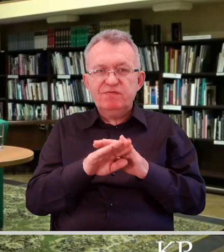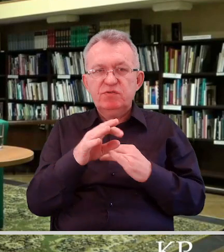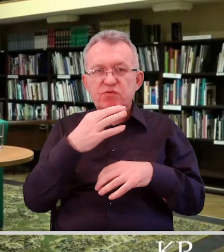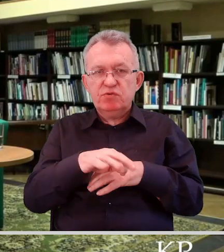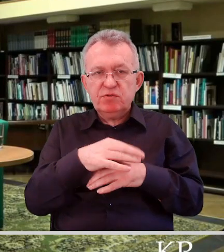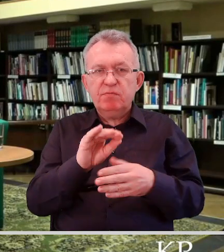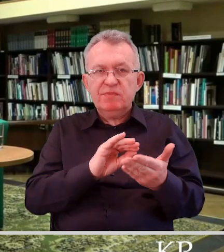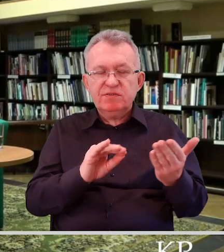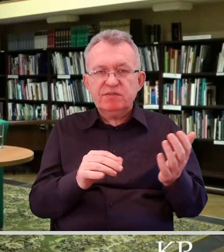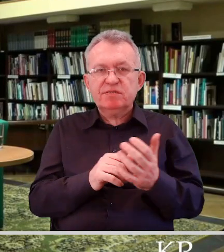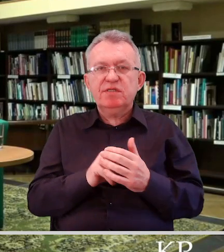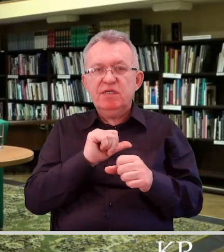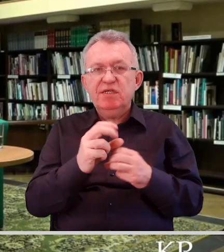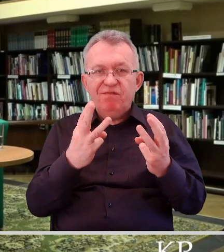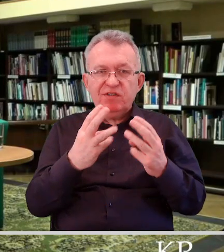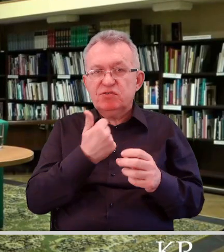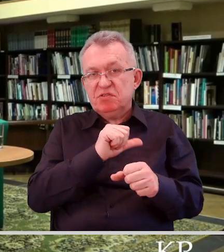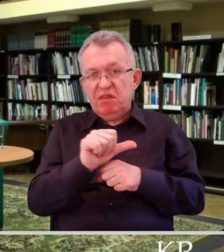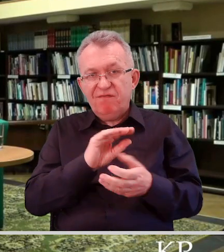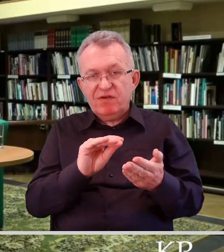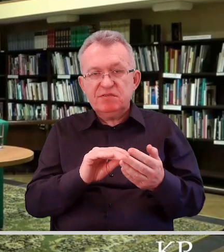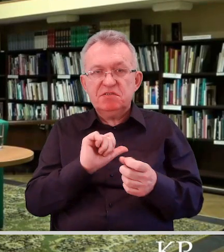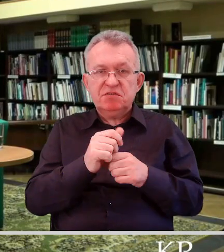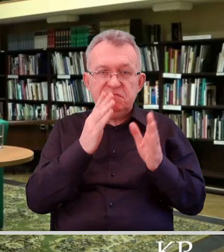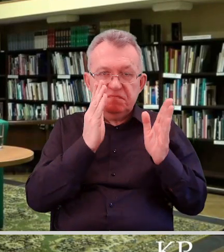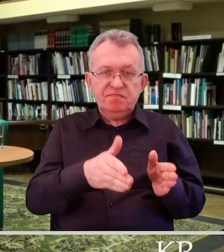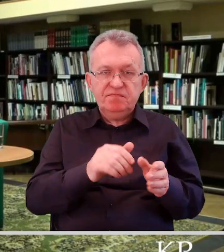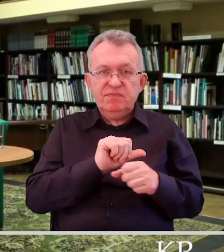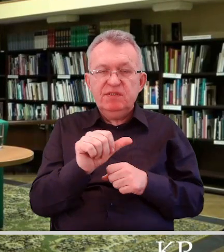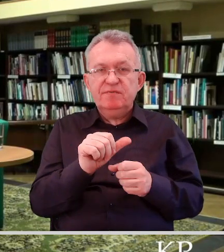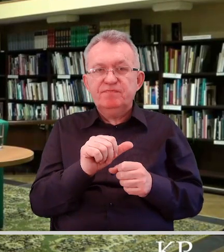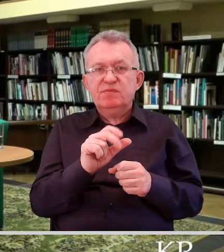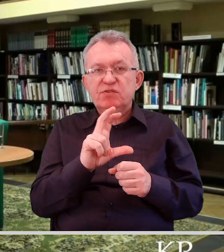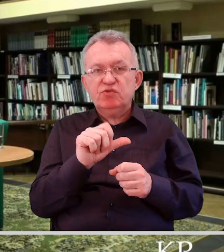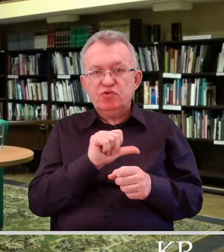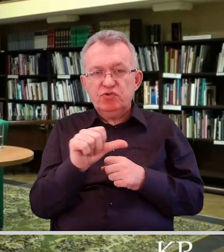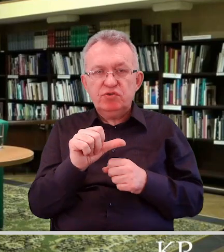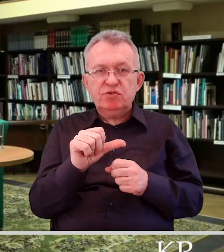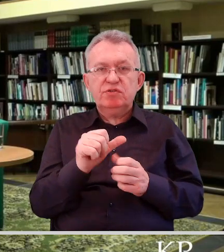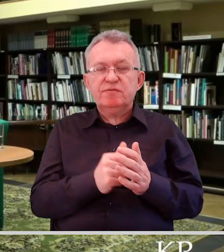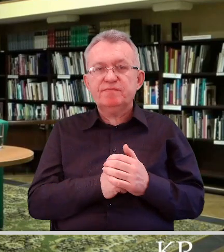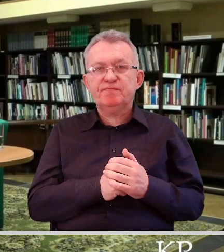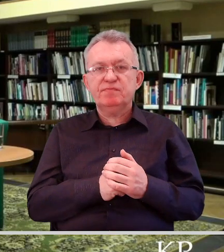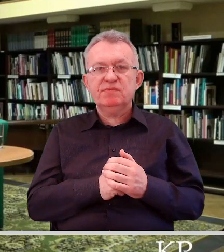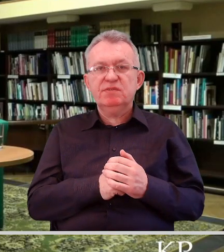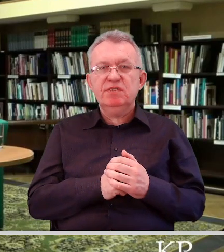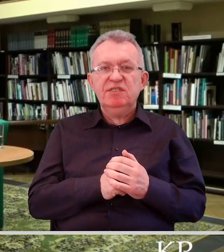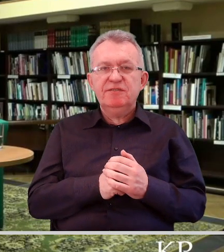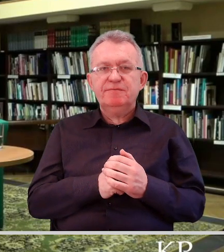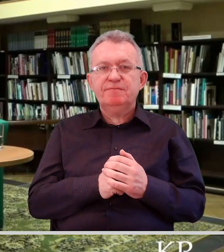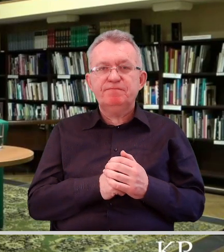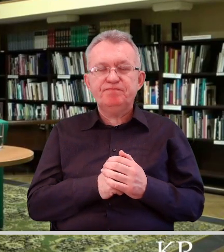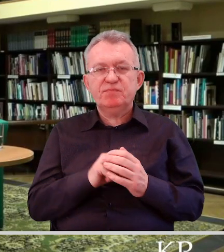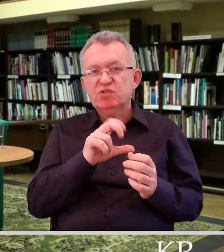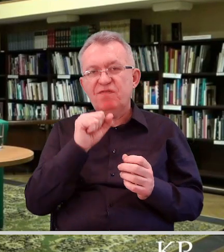studiów pisarskich. To jest istotne czy nie? Czy sobie jakoś wizualizujesz, czy sobie jakoś dookreślasz, czy